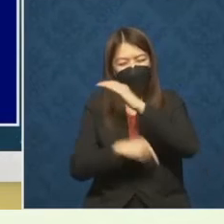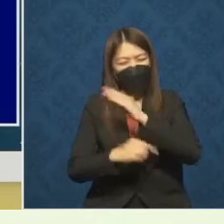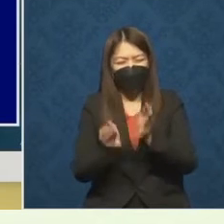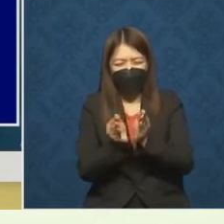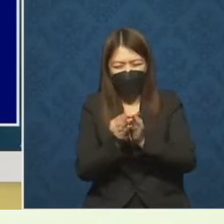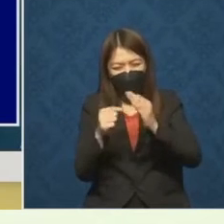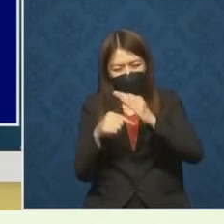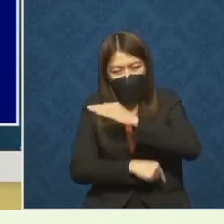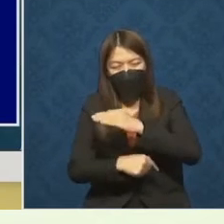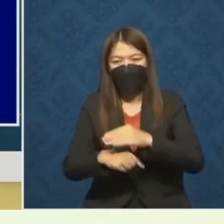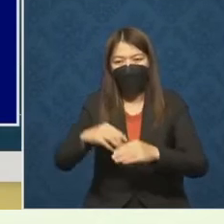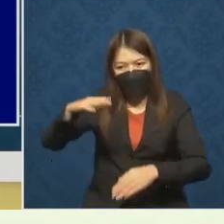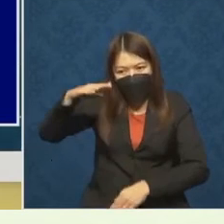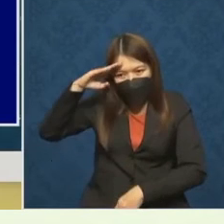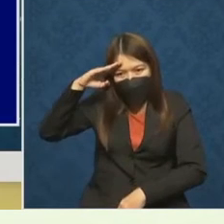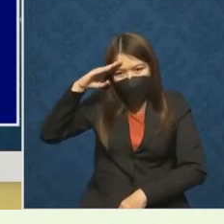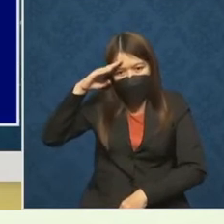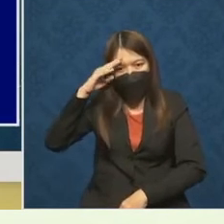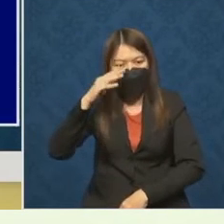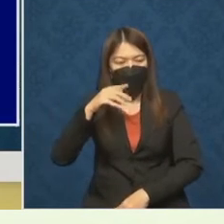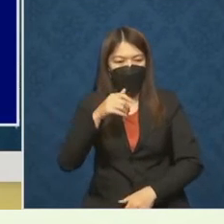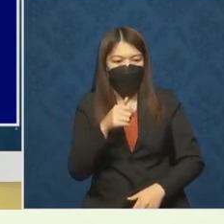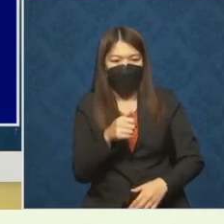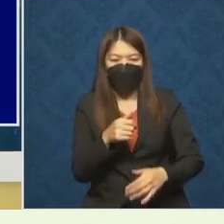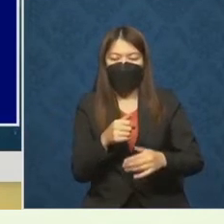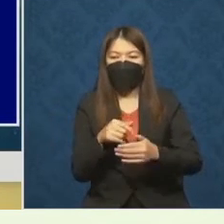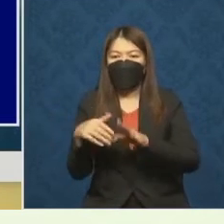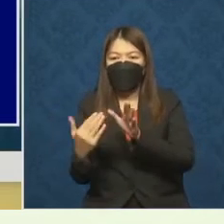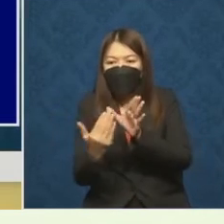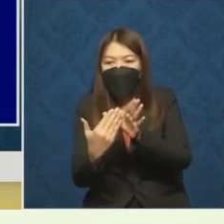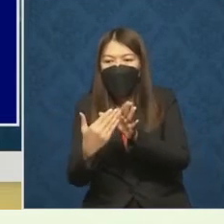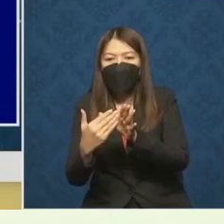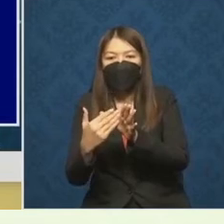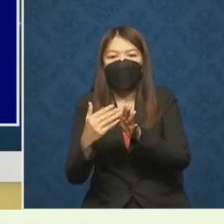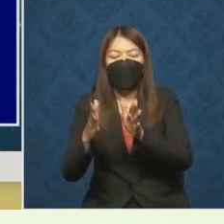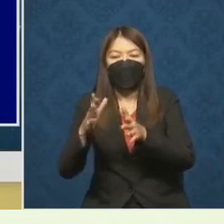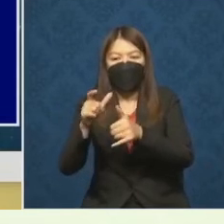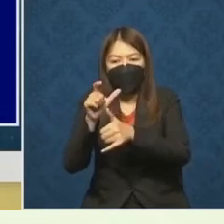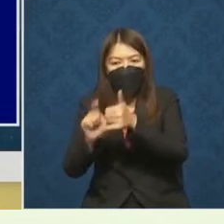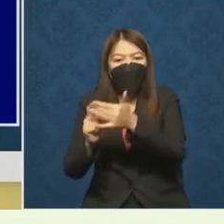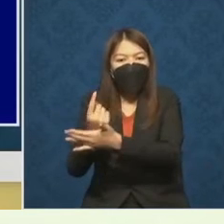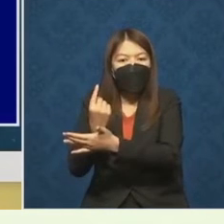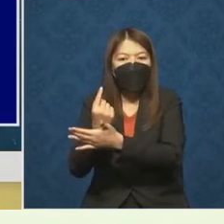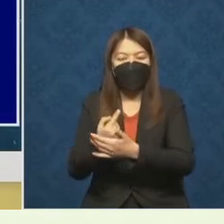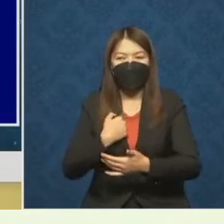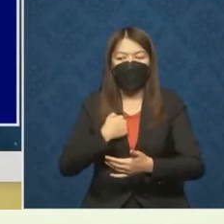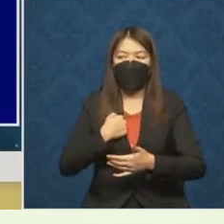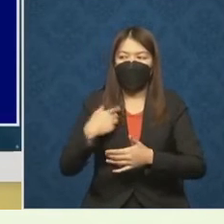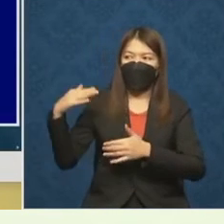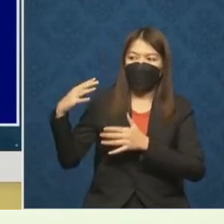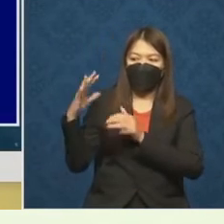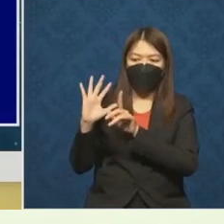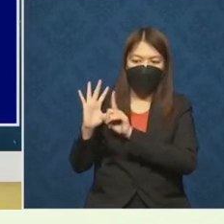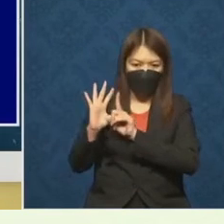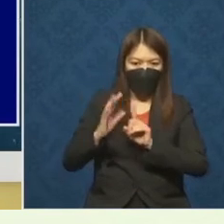ส่งทหารไปรบกวนผู้สมัครพรรคอื่นๆตัวผมเองเนี่ยนะครับยังถูกทหารมารบกวนติดตาม